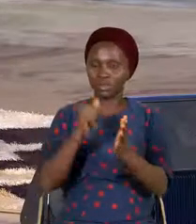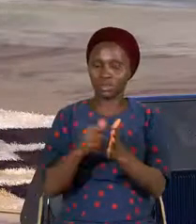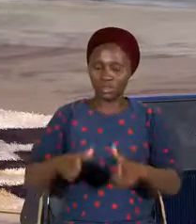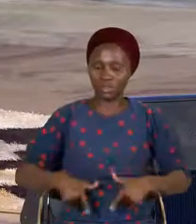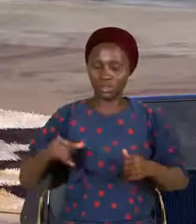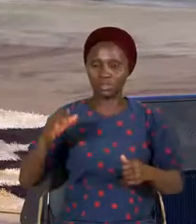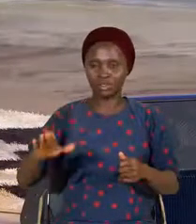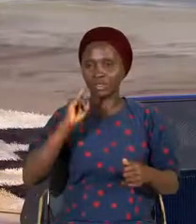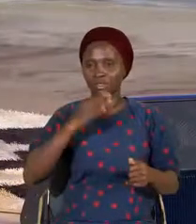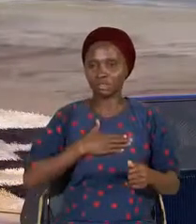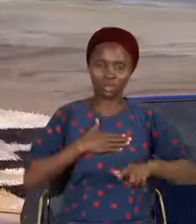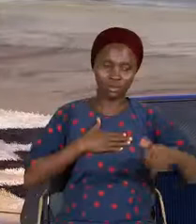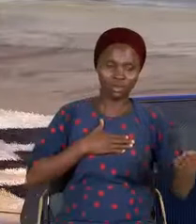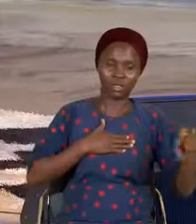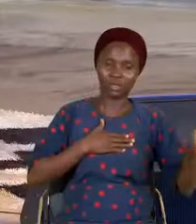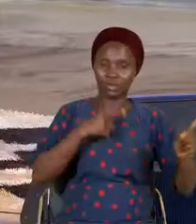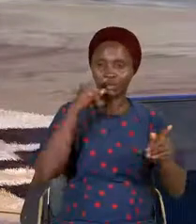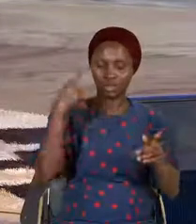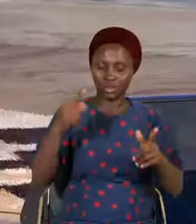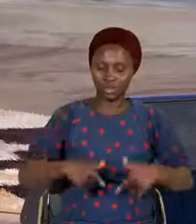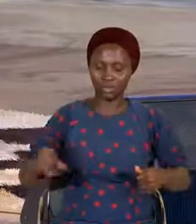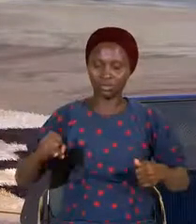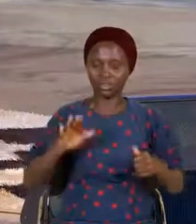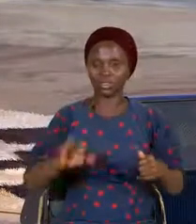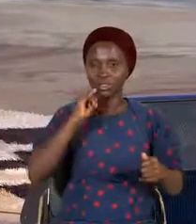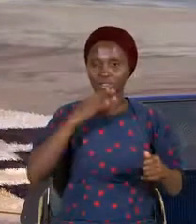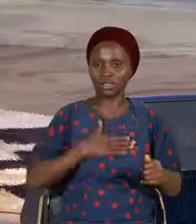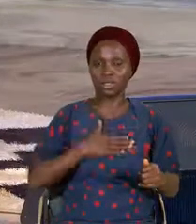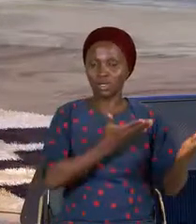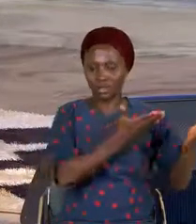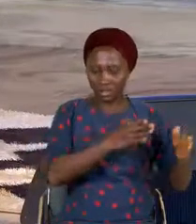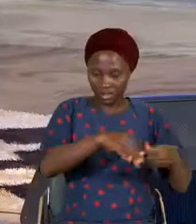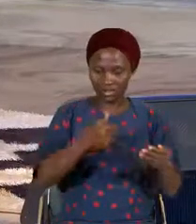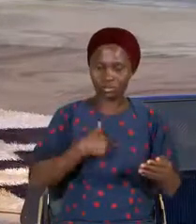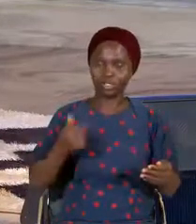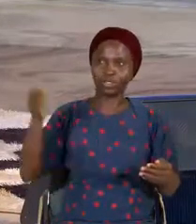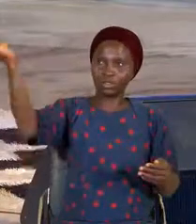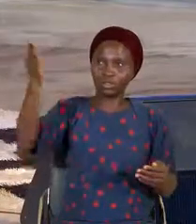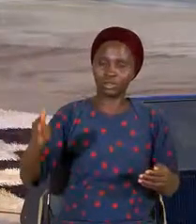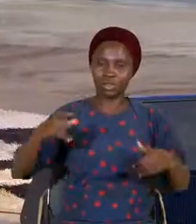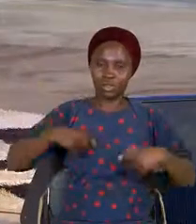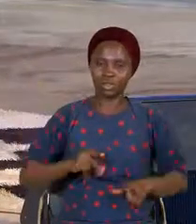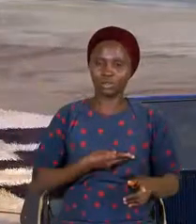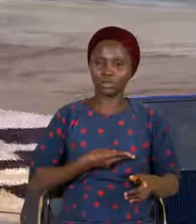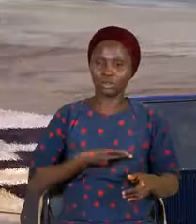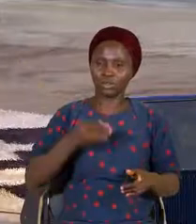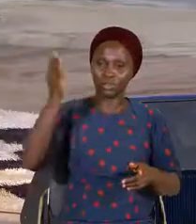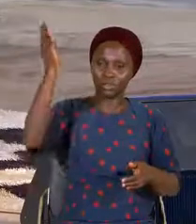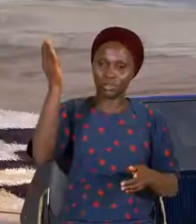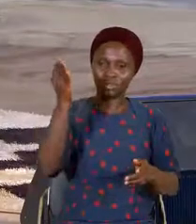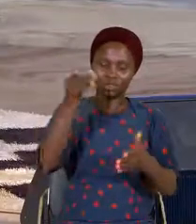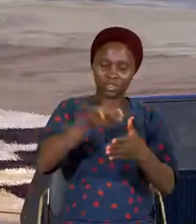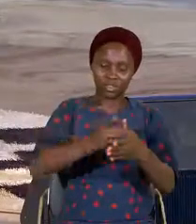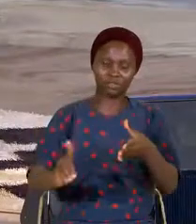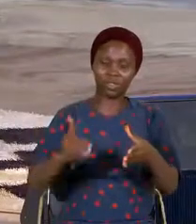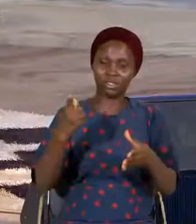deuxième femme dit, l'enfant vivant est pour moi. Alors, amenez-moi une épée. Laissez-moi diviser, couper l'enfant en deux. La mère de